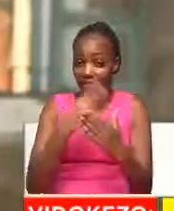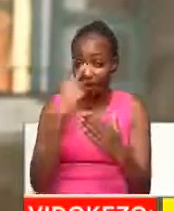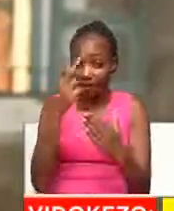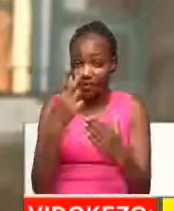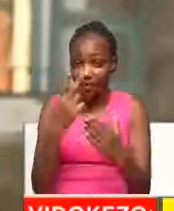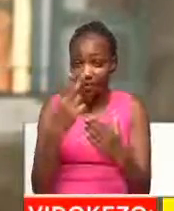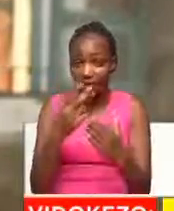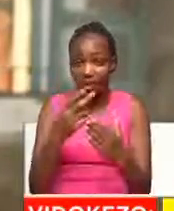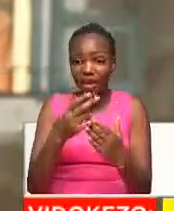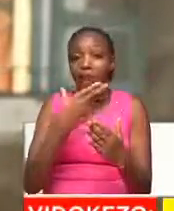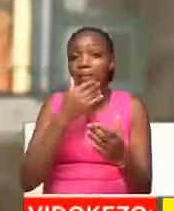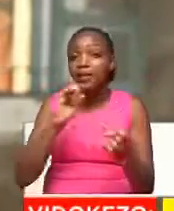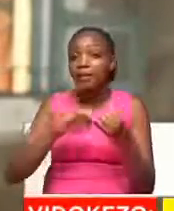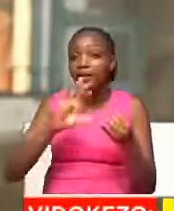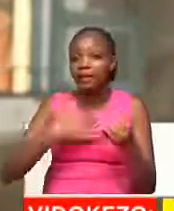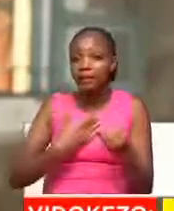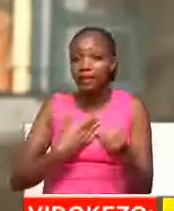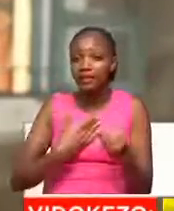anaungulia nje.